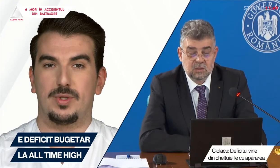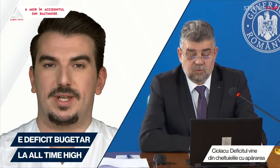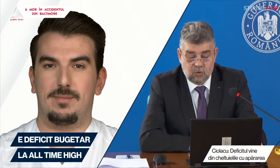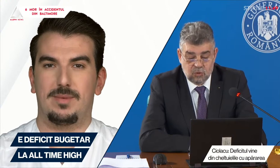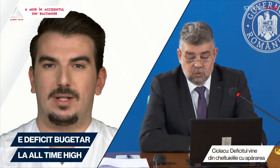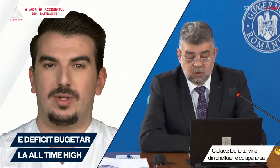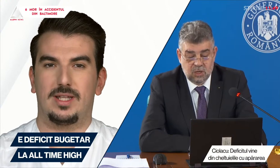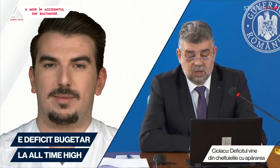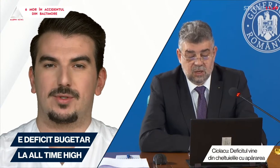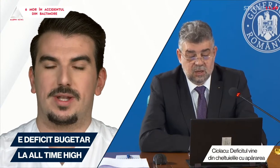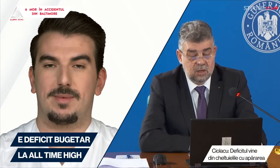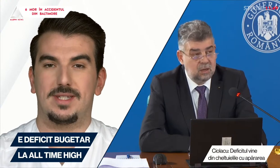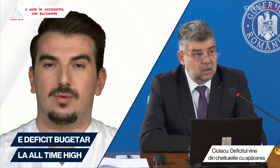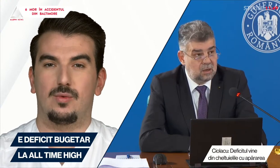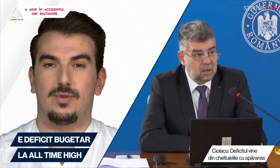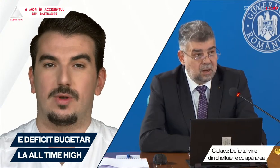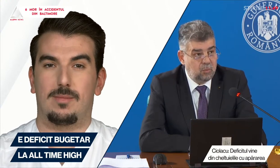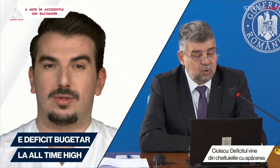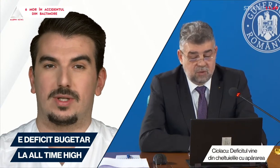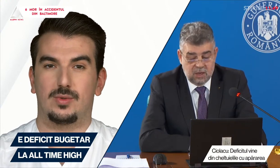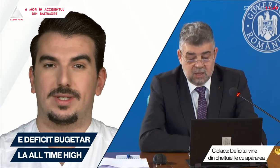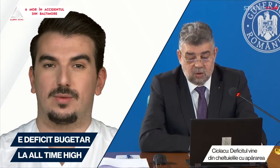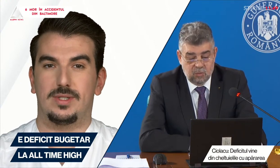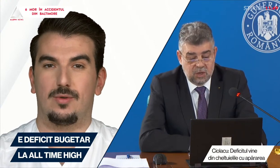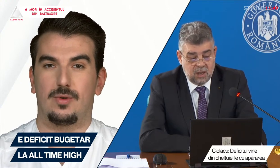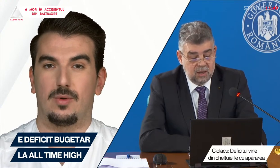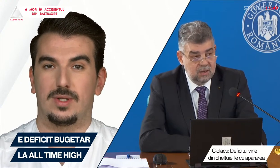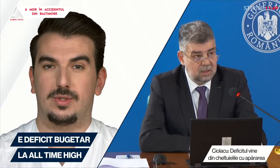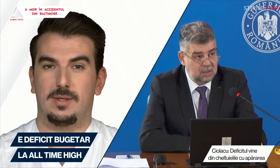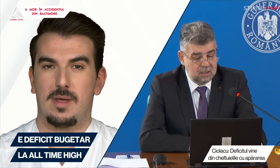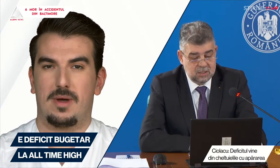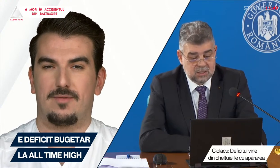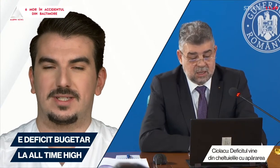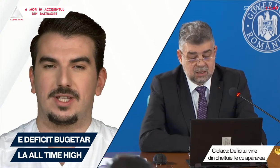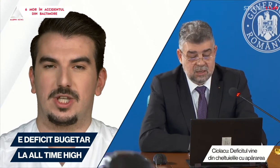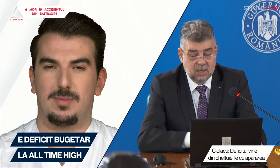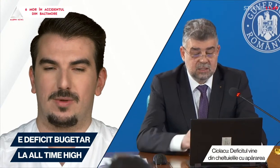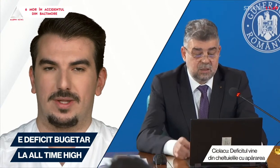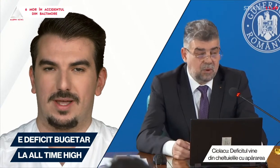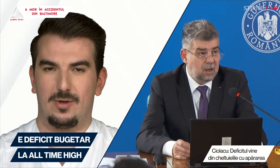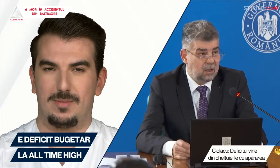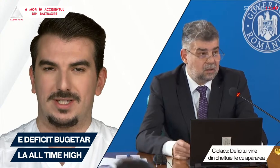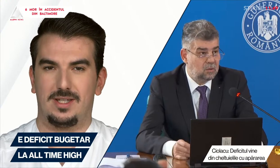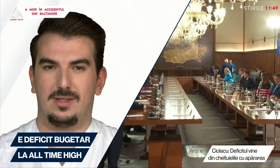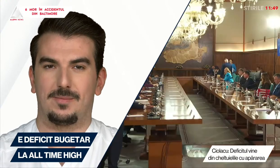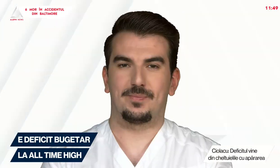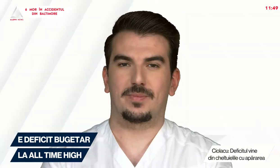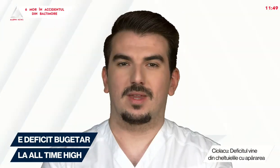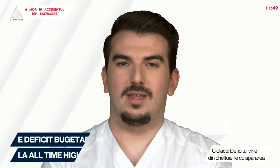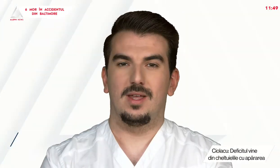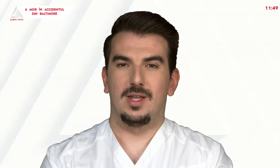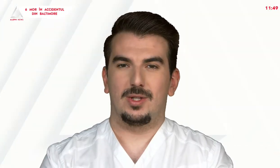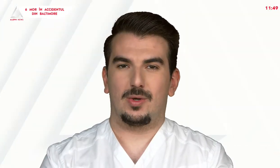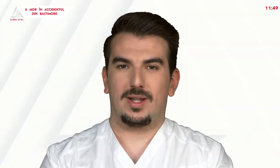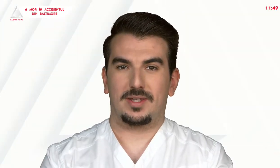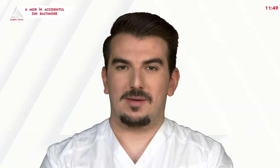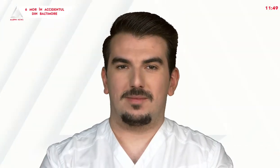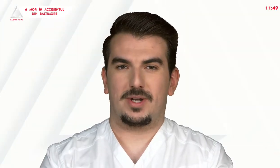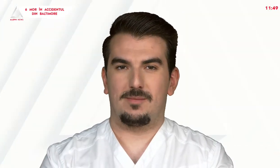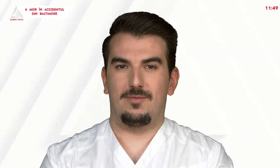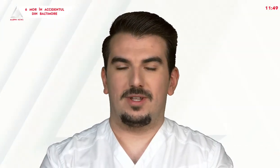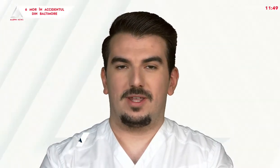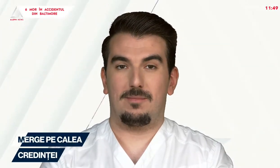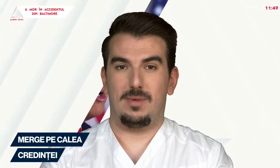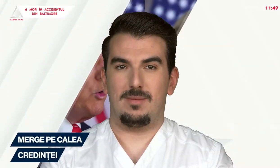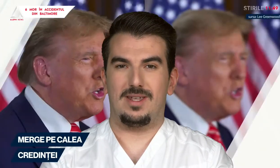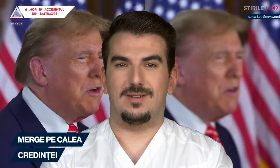Ca pondere în PIB, cheltuielile de personal reprezintă 1,4% cu 0,1% mai mari față de aceeași perioadă anului precedent. Donald